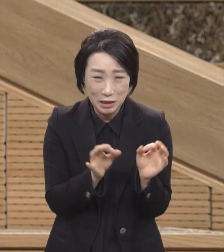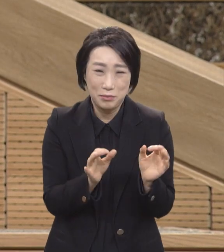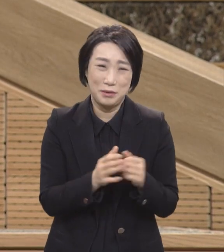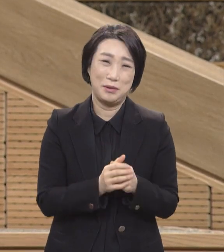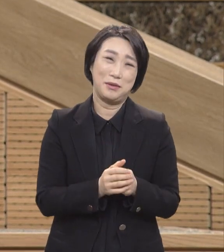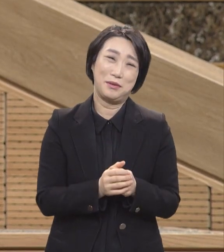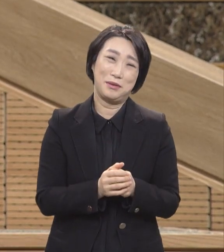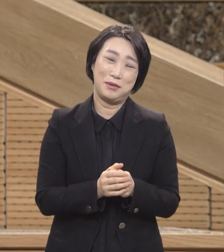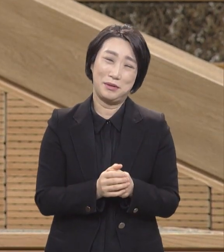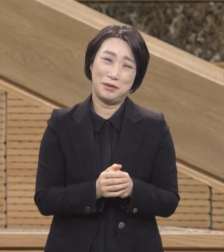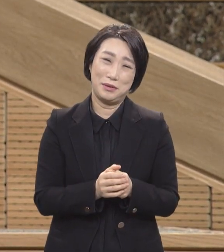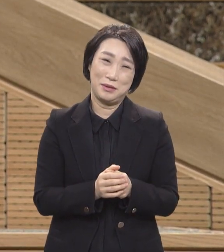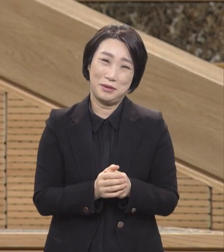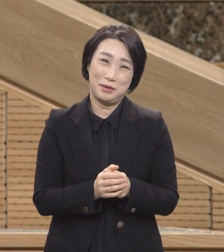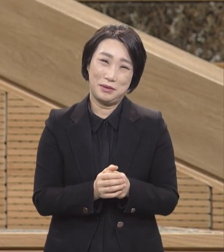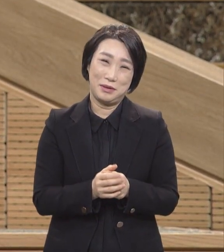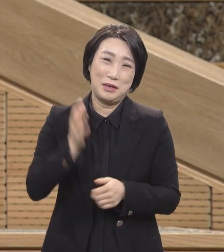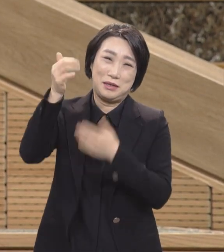그렇잖아요.